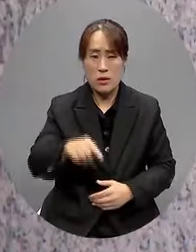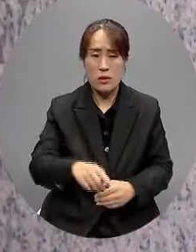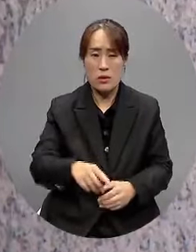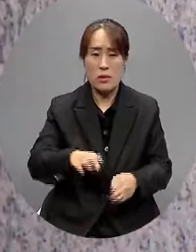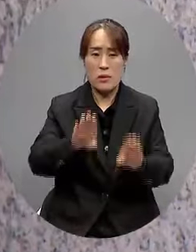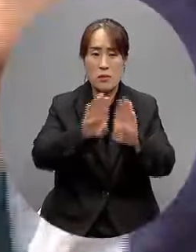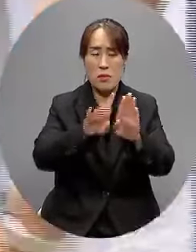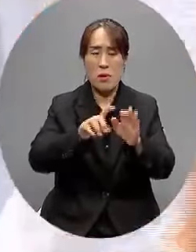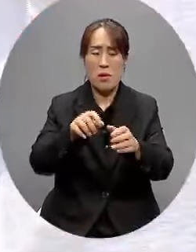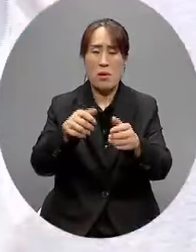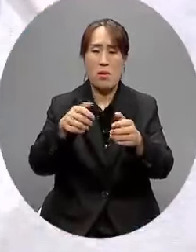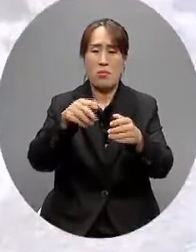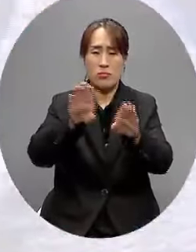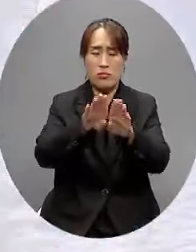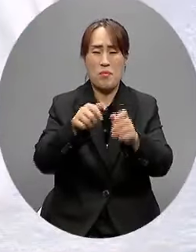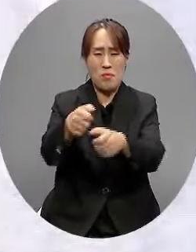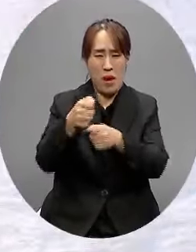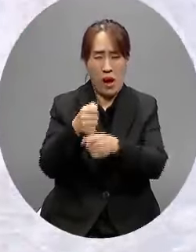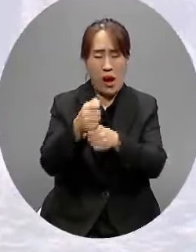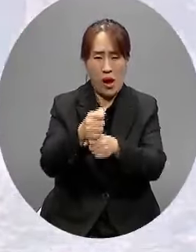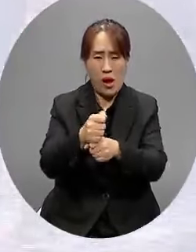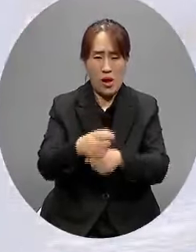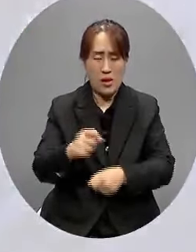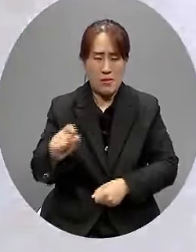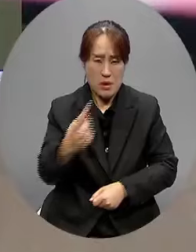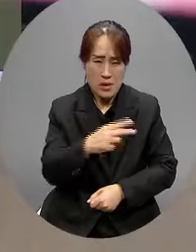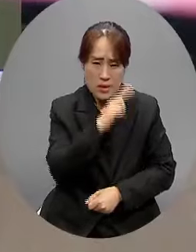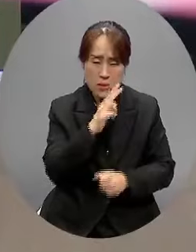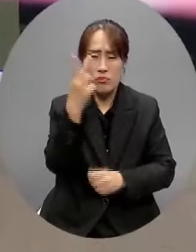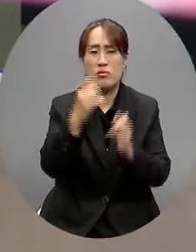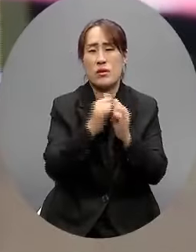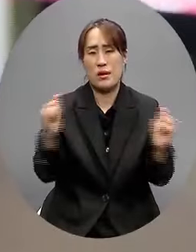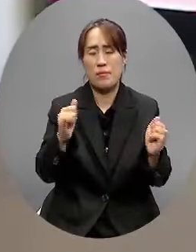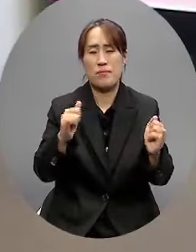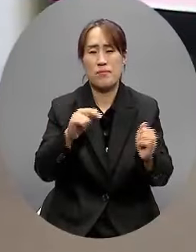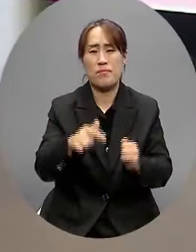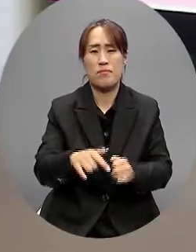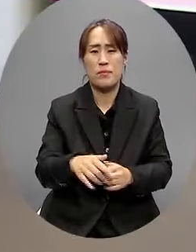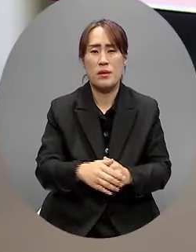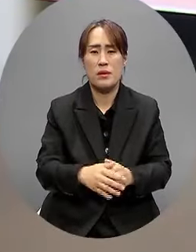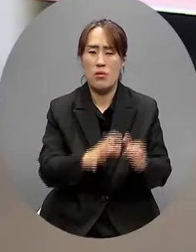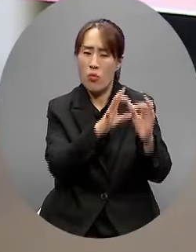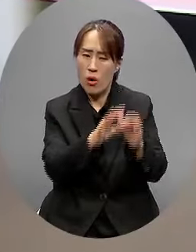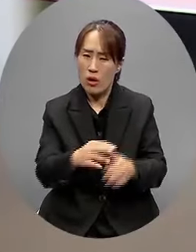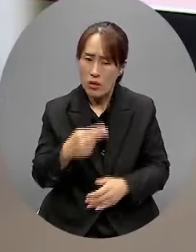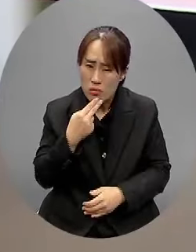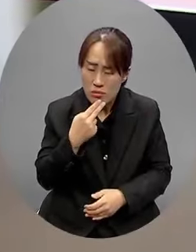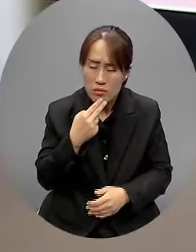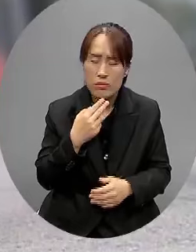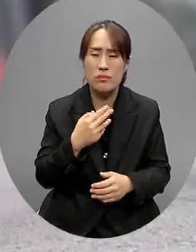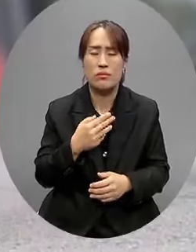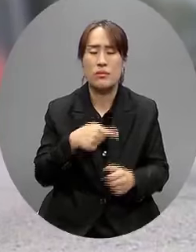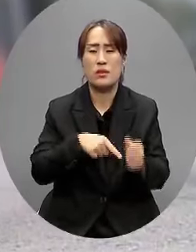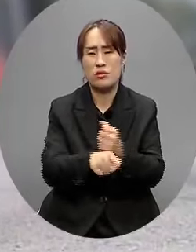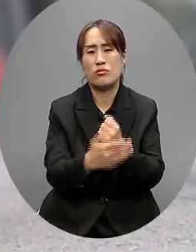교문을 잡고 흔들어 사고 원인 제공자로 의심받았던 주민 2명에 대해서는 인과관계가 입증되지